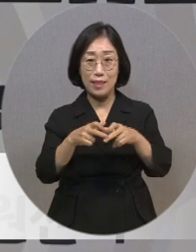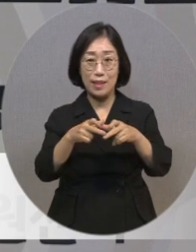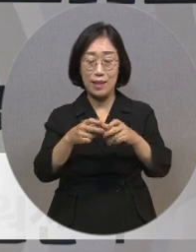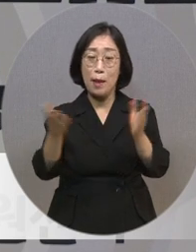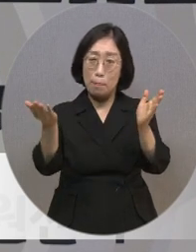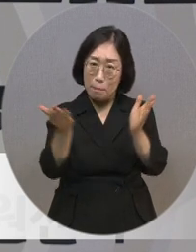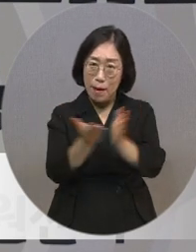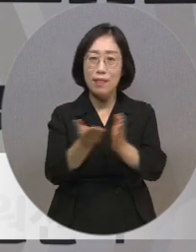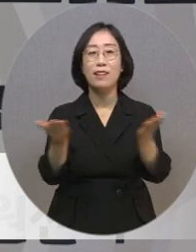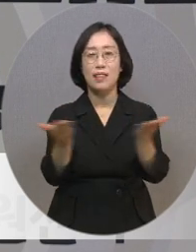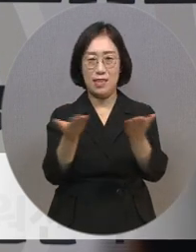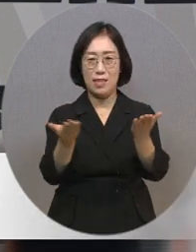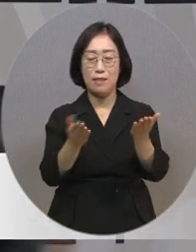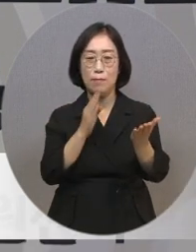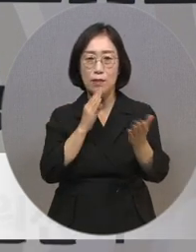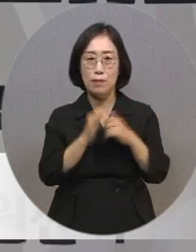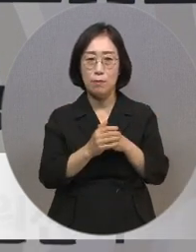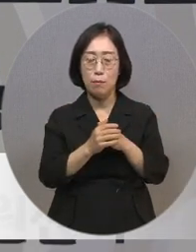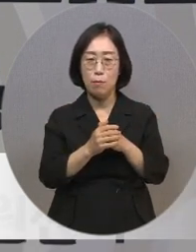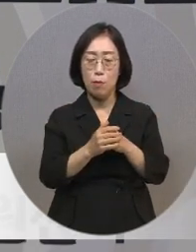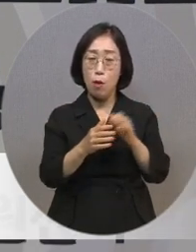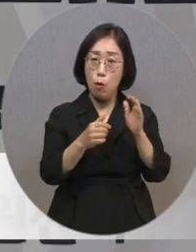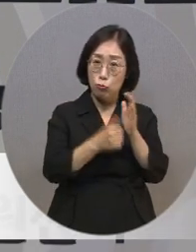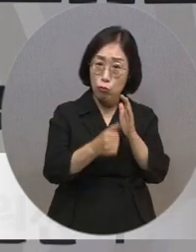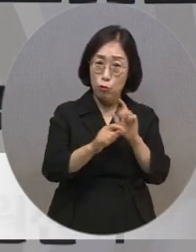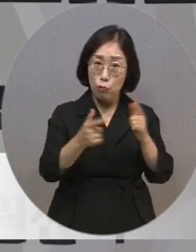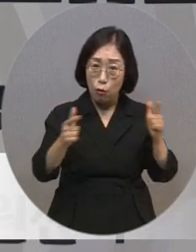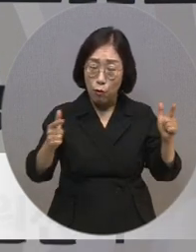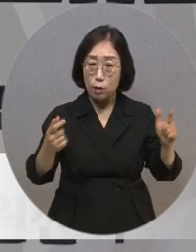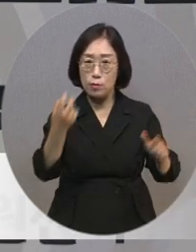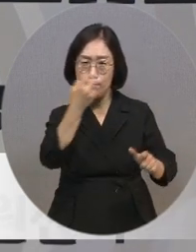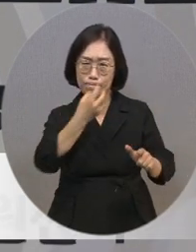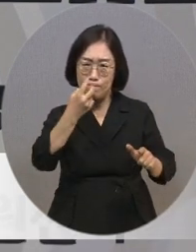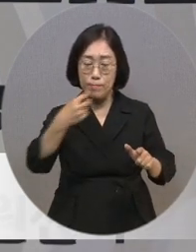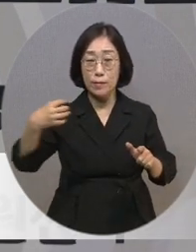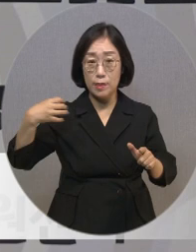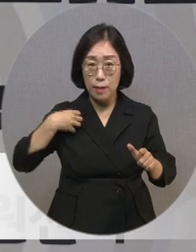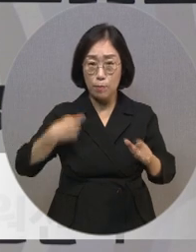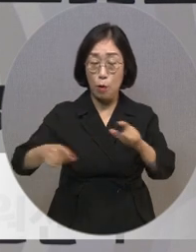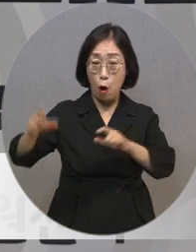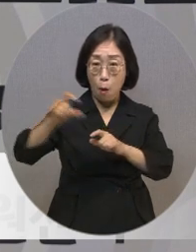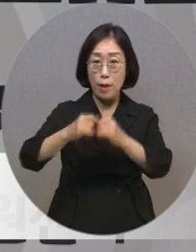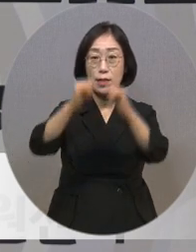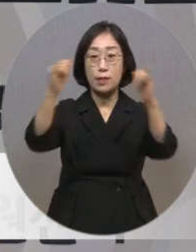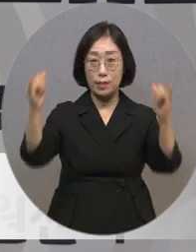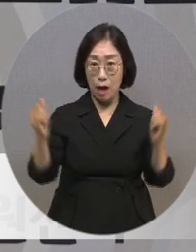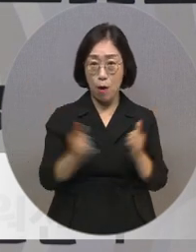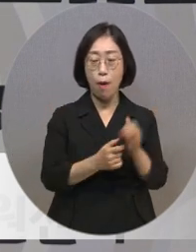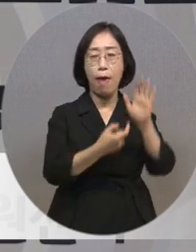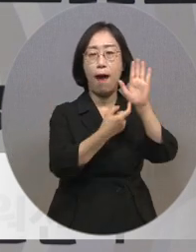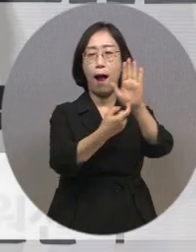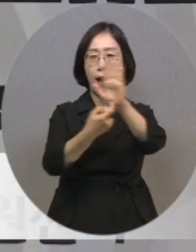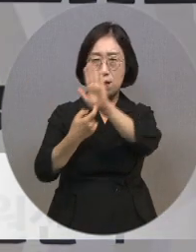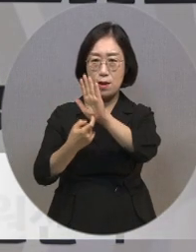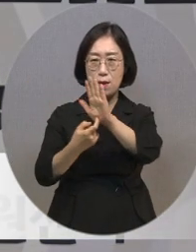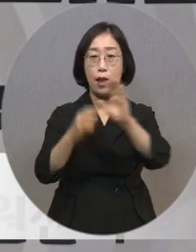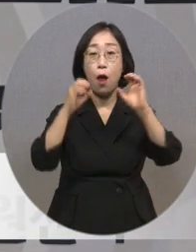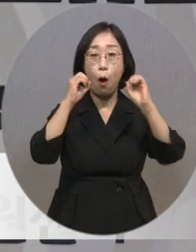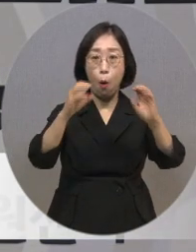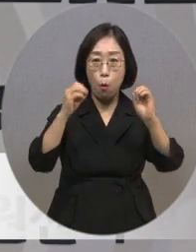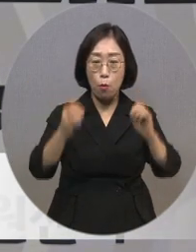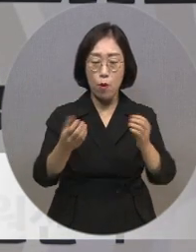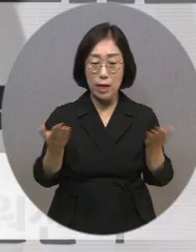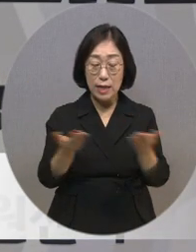이 대회가 보조기기 사후관리사 직무를 더 많이 우리 사회에 알리고 일자리를 창출할 수